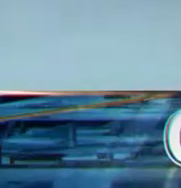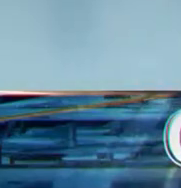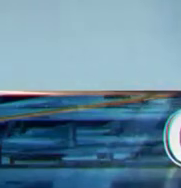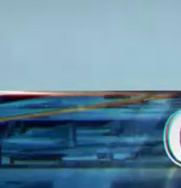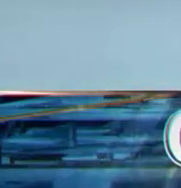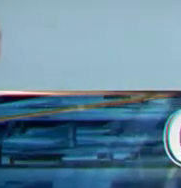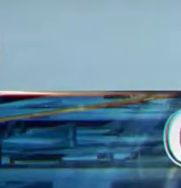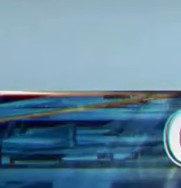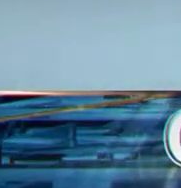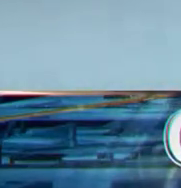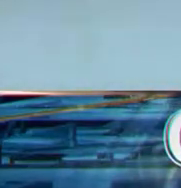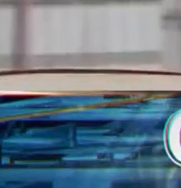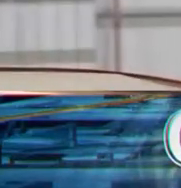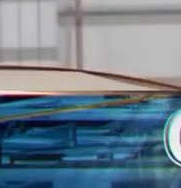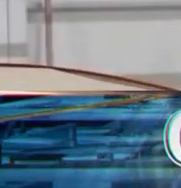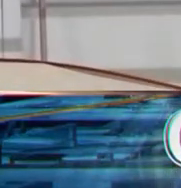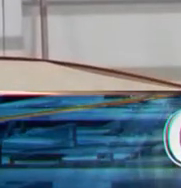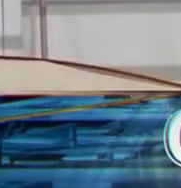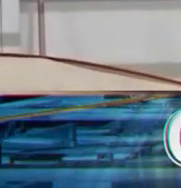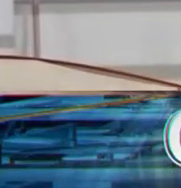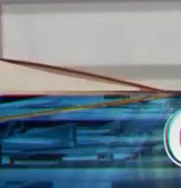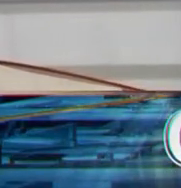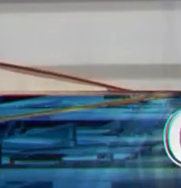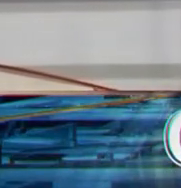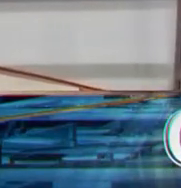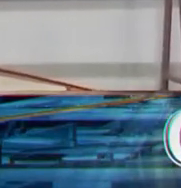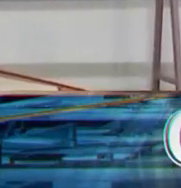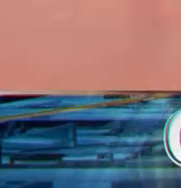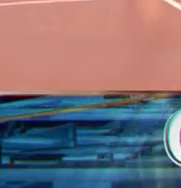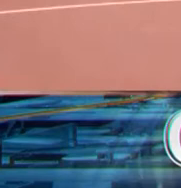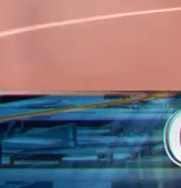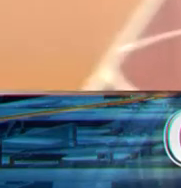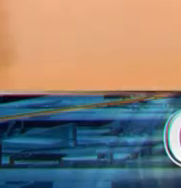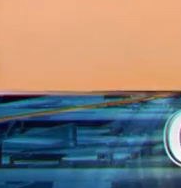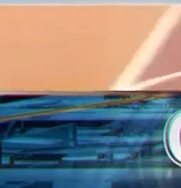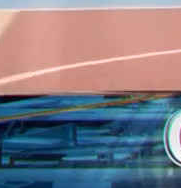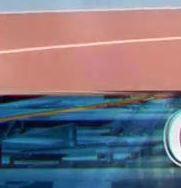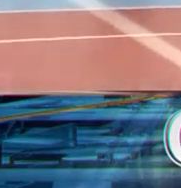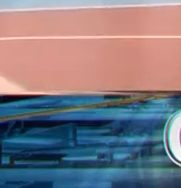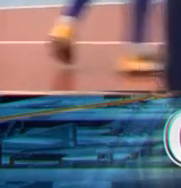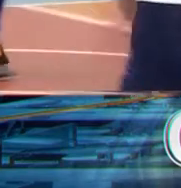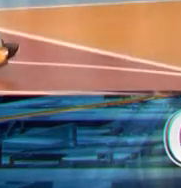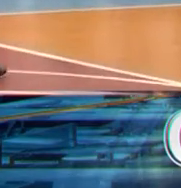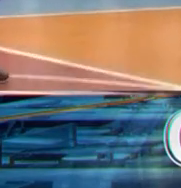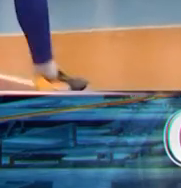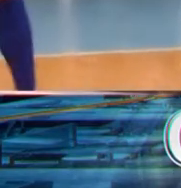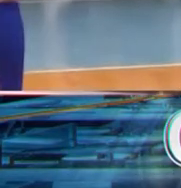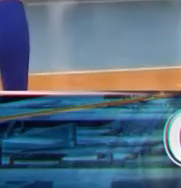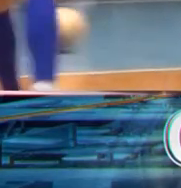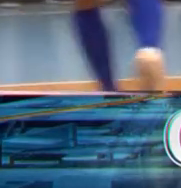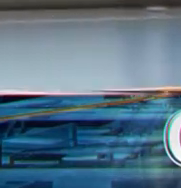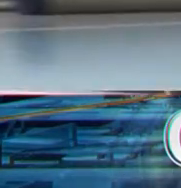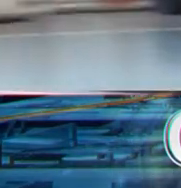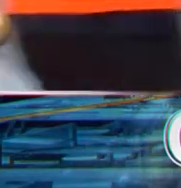Стартовал второй сезон турнира по мини-футболу среди сотрудников средств массовой информации. Звание сильнейшего на этот раз оспаривает 6 команд.